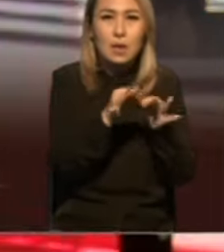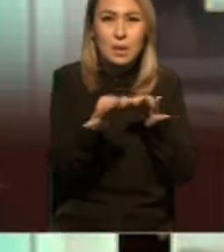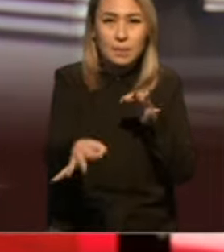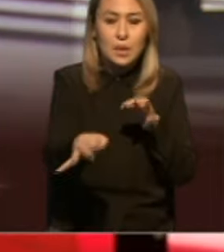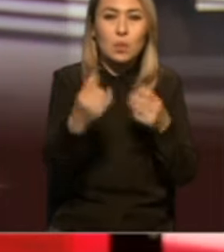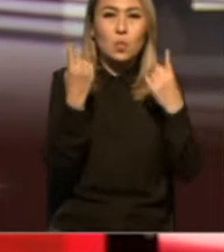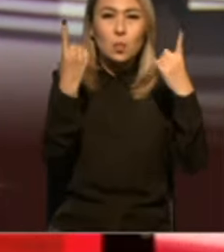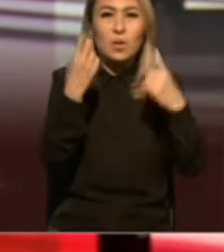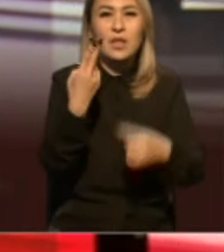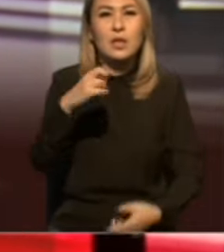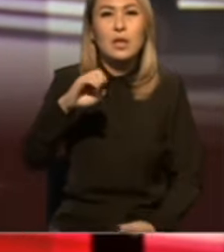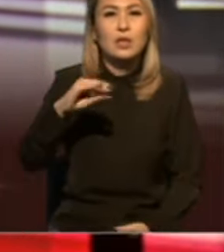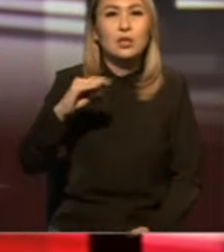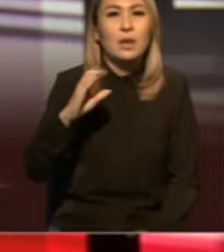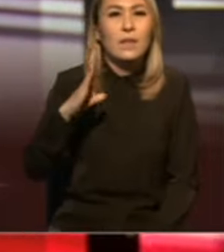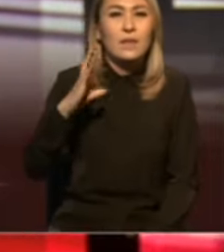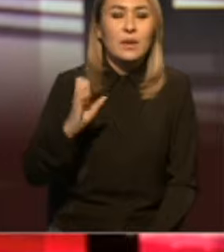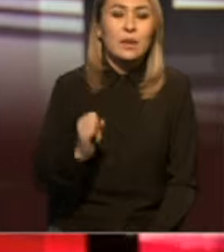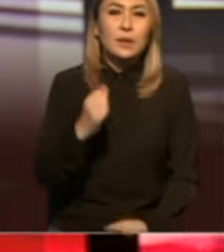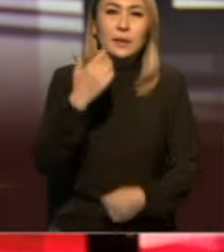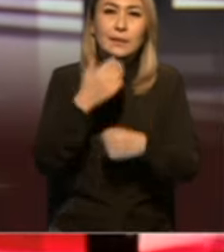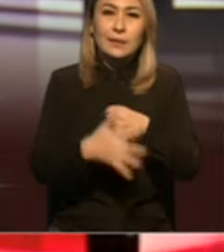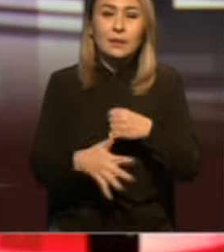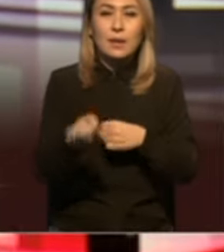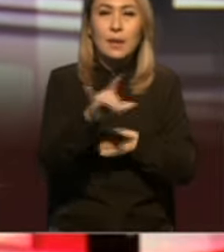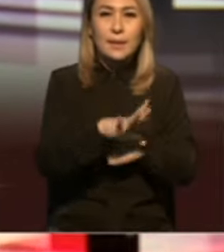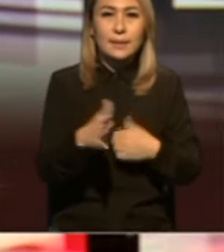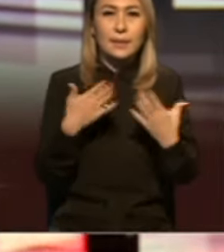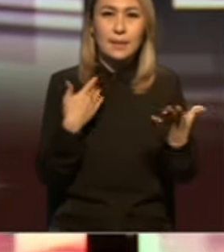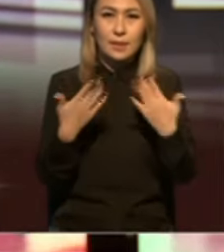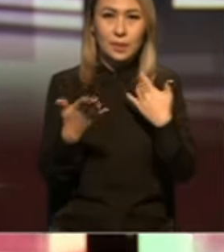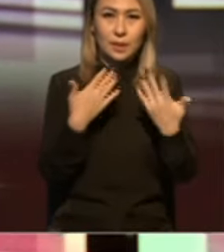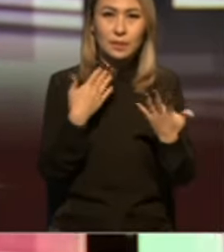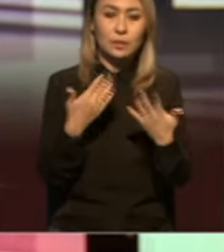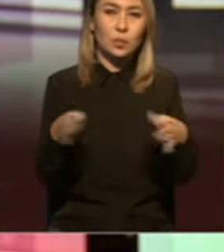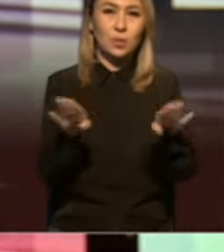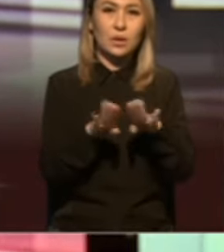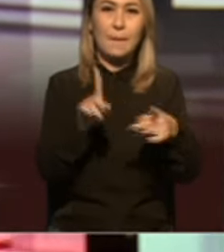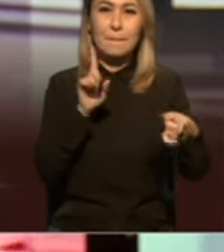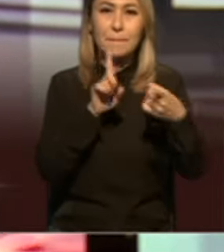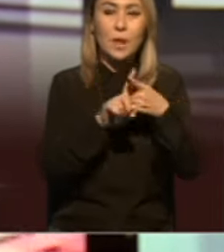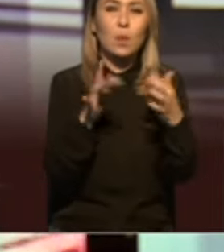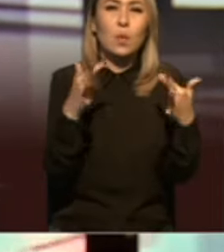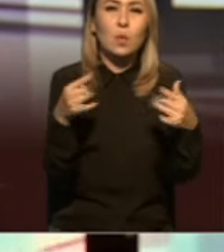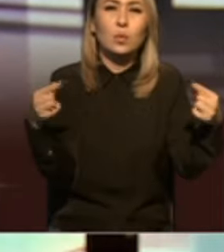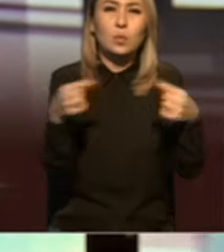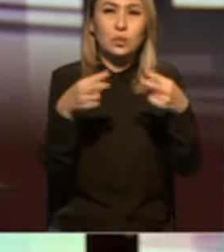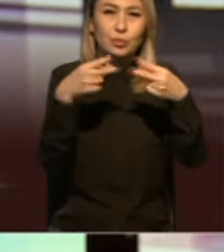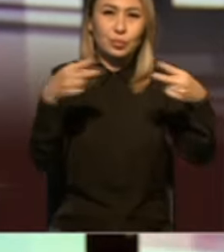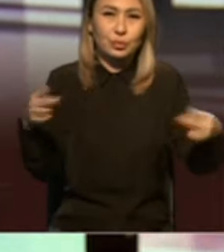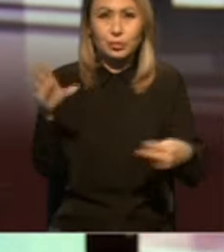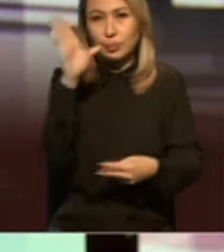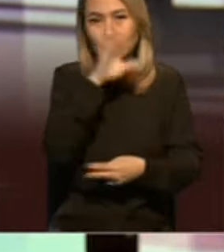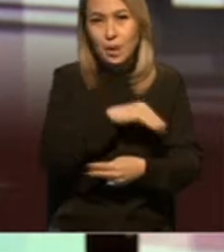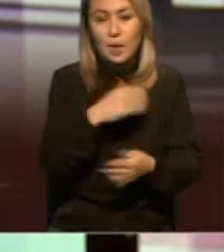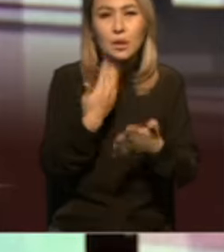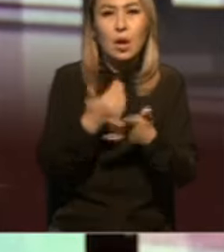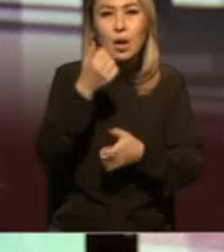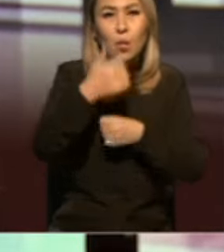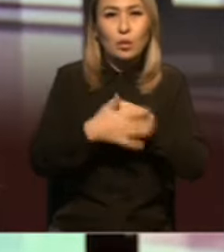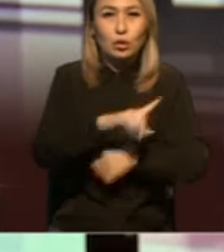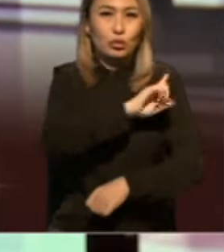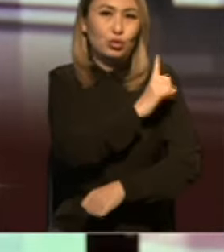аймақ үлкен державалардың осы Орталық Азиямен жеке қарым-қатынастарында біз осы байланыстарды қаншалықты тепе-теңдікті сақтай аламыз? Біз мына орта күш